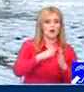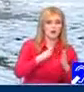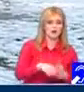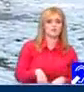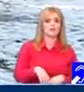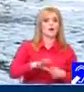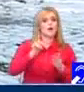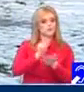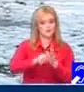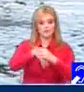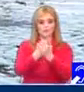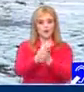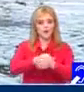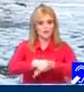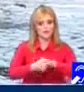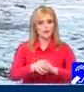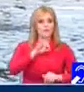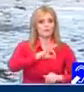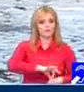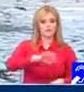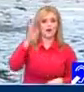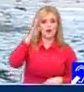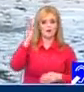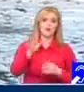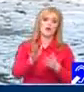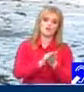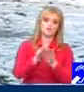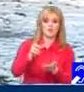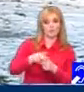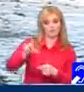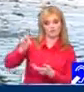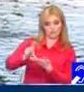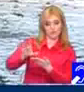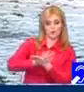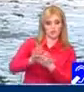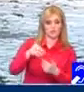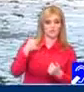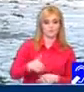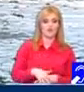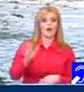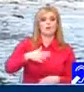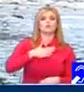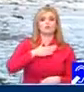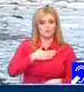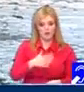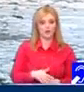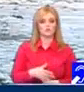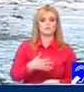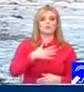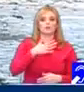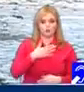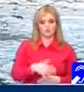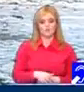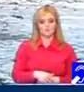birou, spălați-vă pe mâini, folosiți apa și săpunul sau un dezinfectant. Mai apoi, atunci când strănutați sau tușiți, aveți